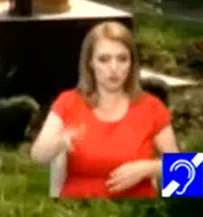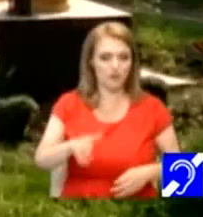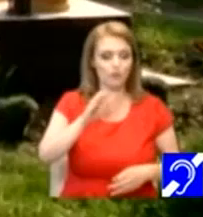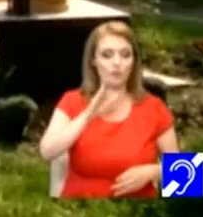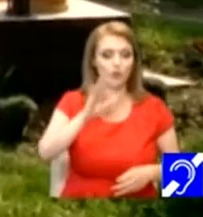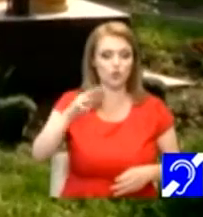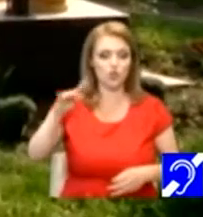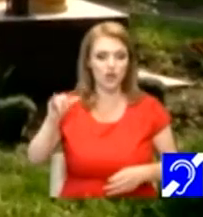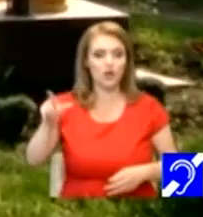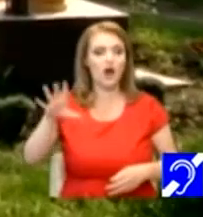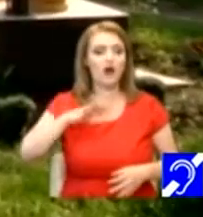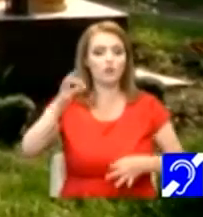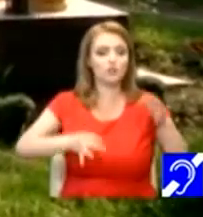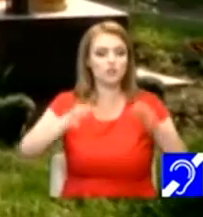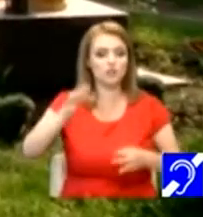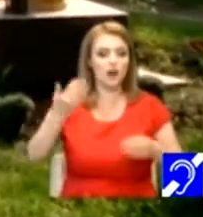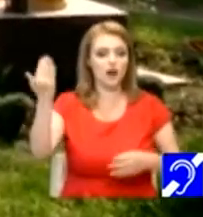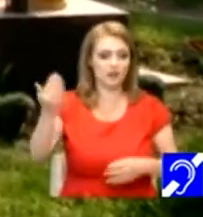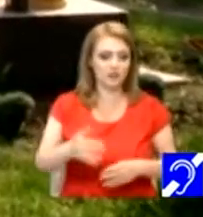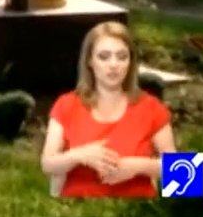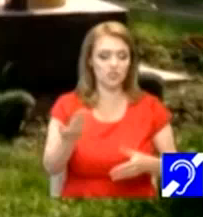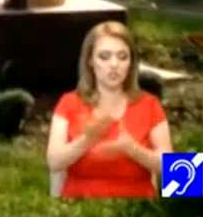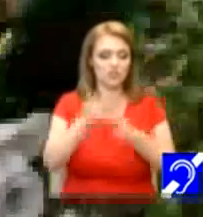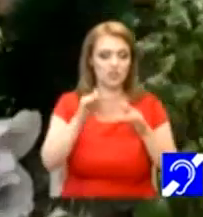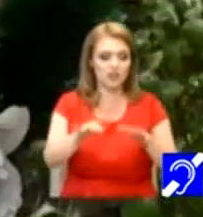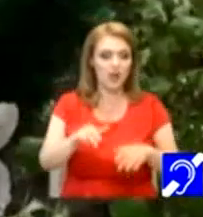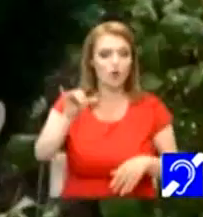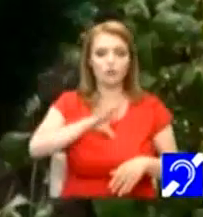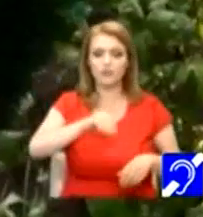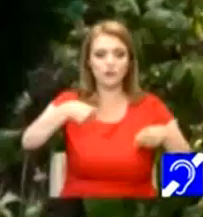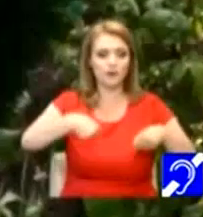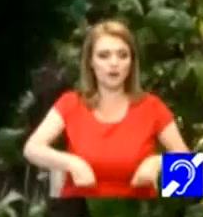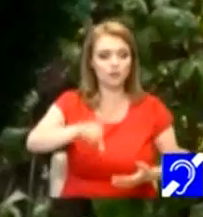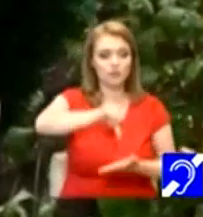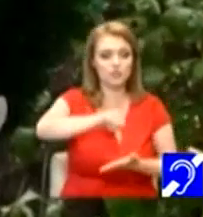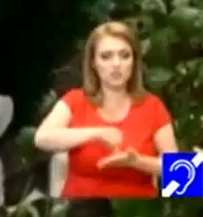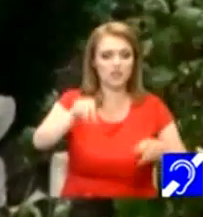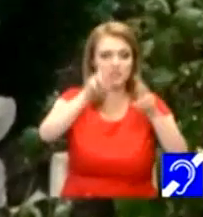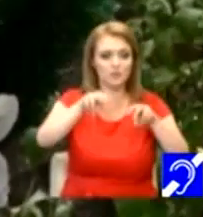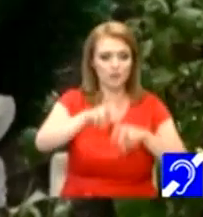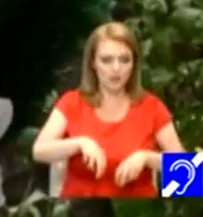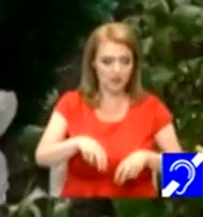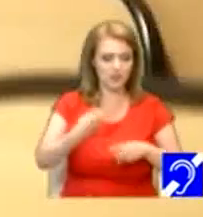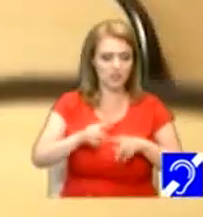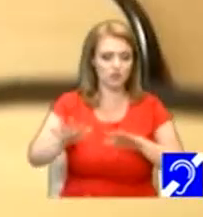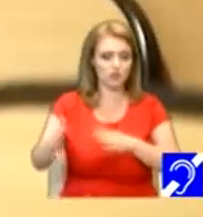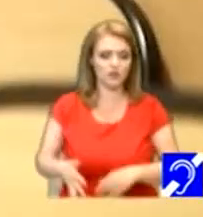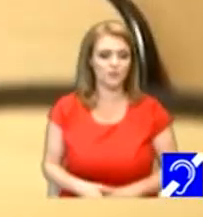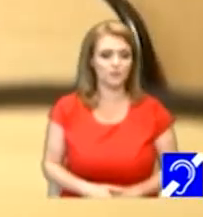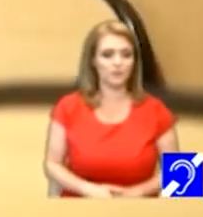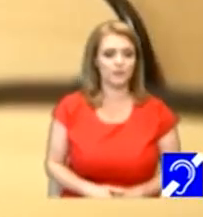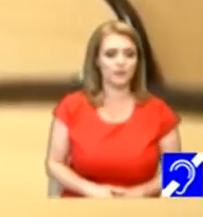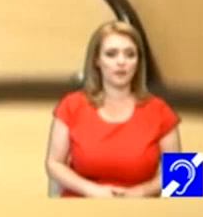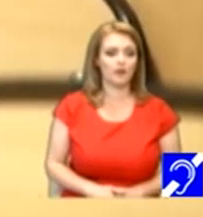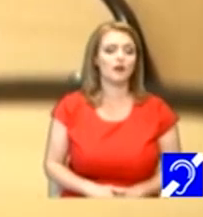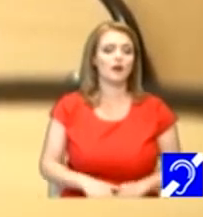Vitalie Moroșan a fost judecător de instrucție în acest dosar și nu avea dreptul să participe la examinarea respectivului caz. Avocatul